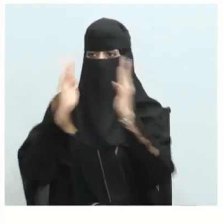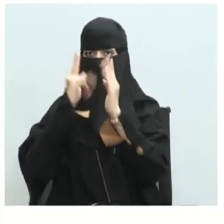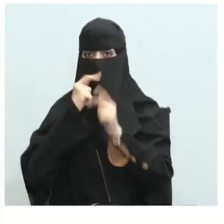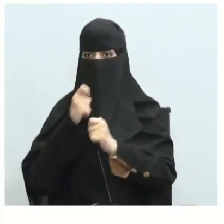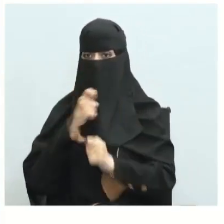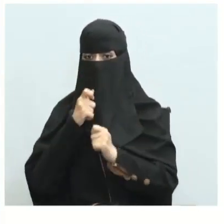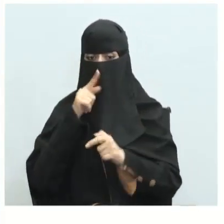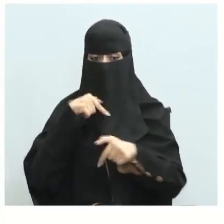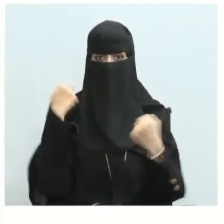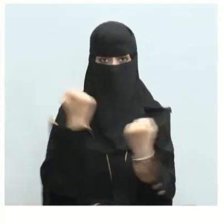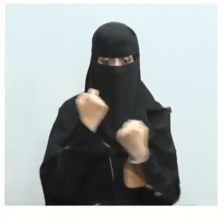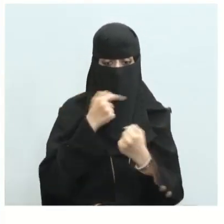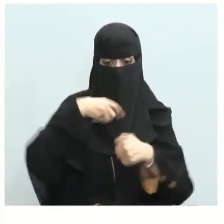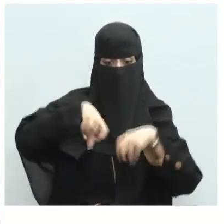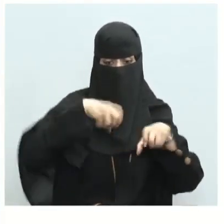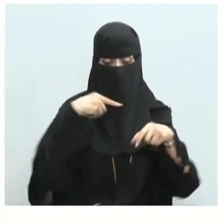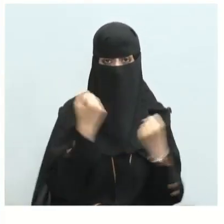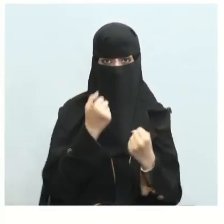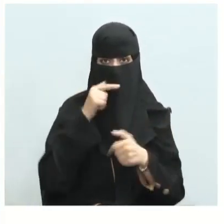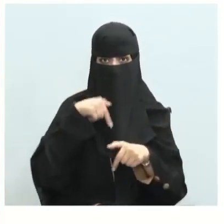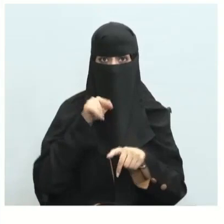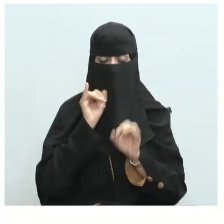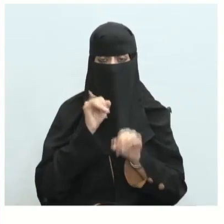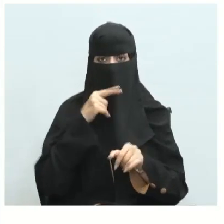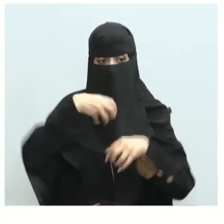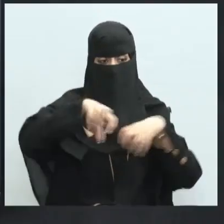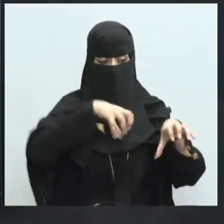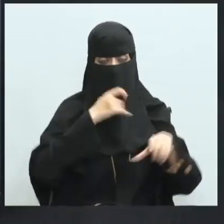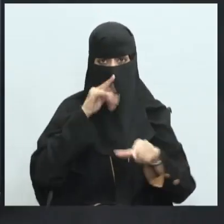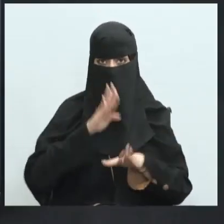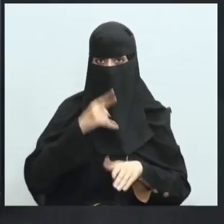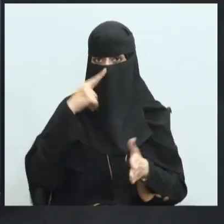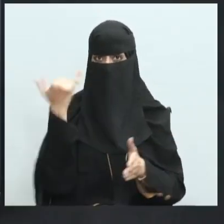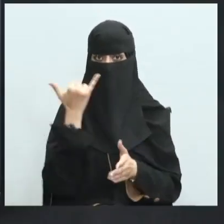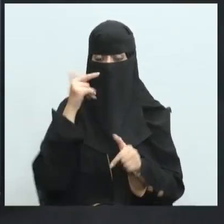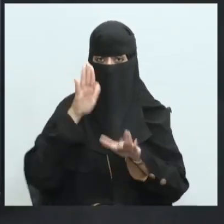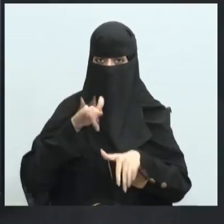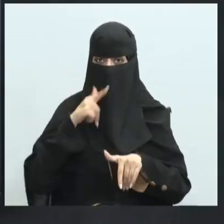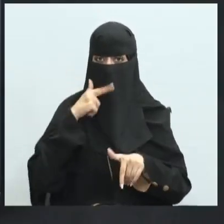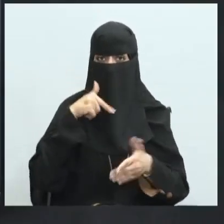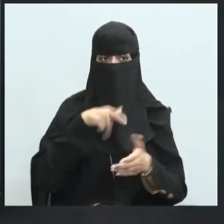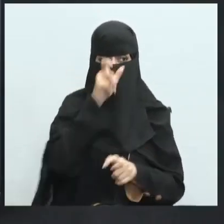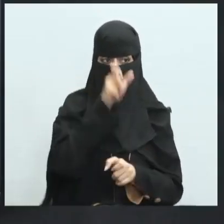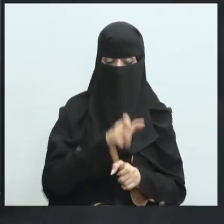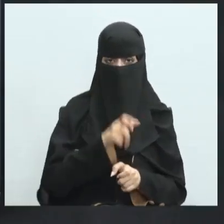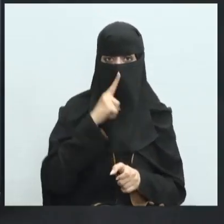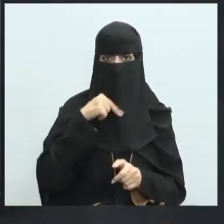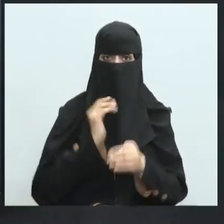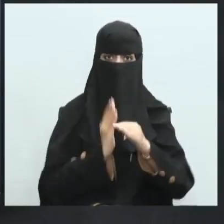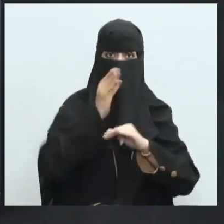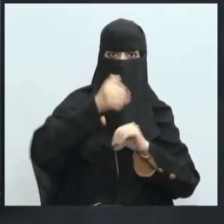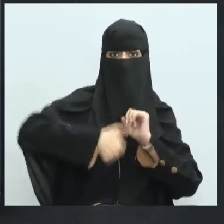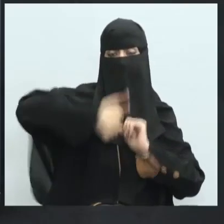حسب الفئات مهم جدا ان يكون لدى الشخص او ان يجتاز